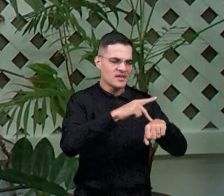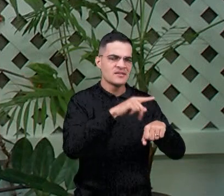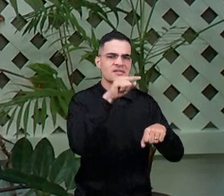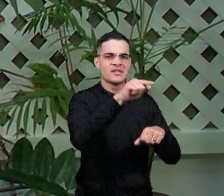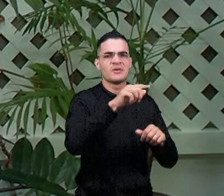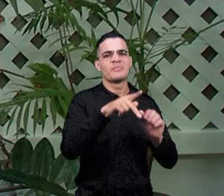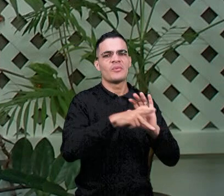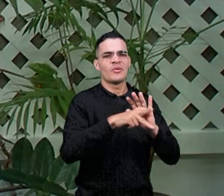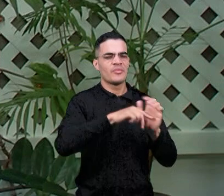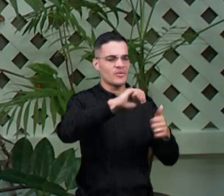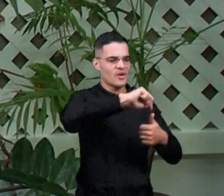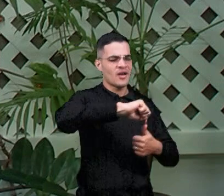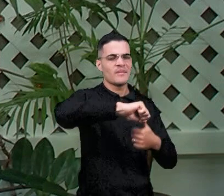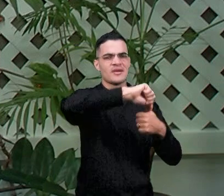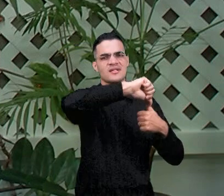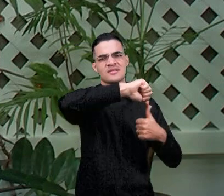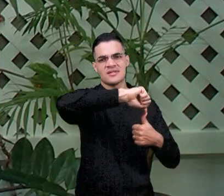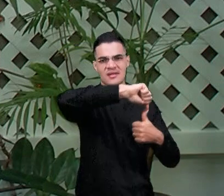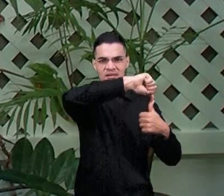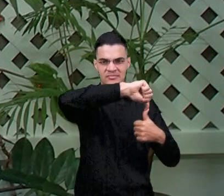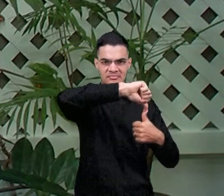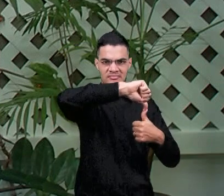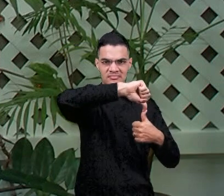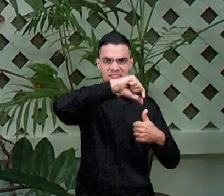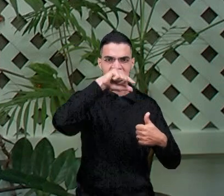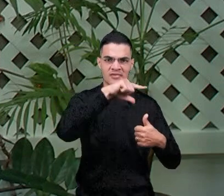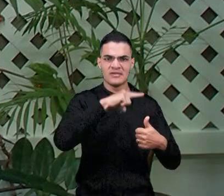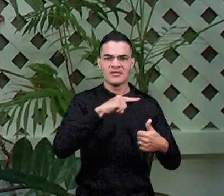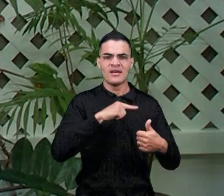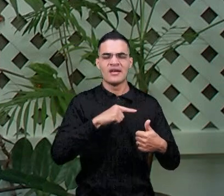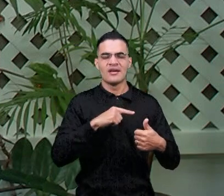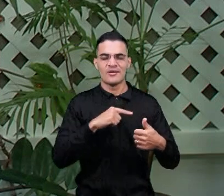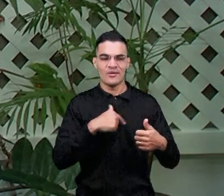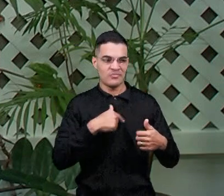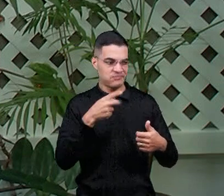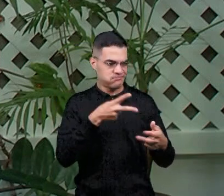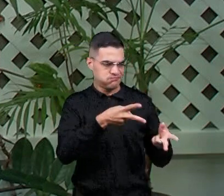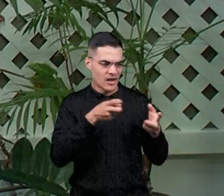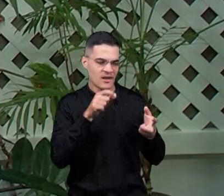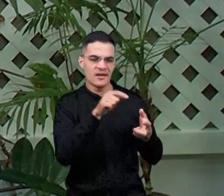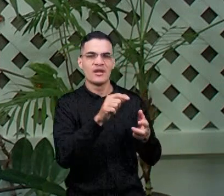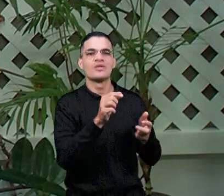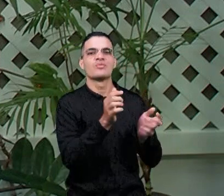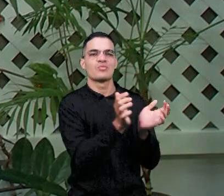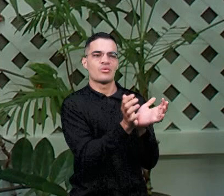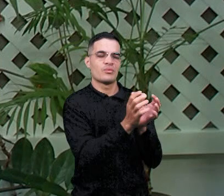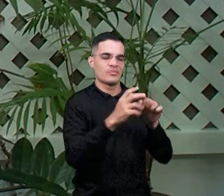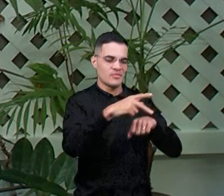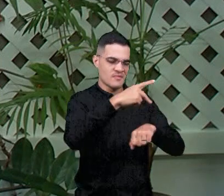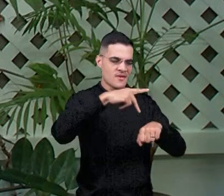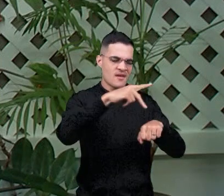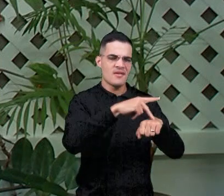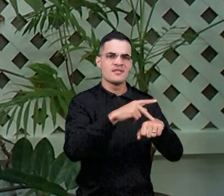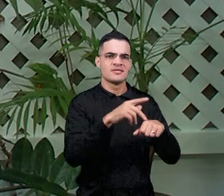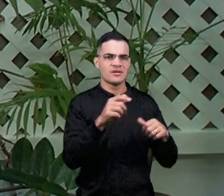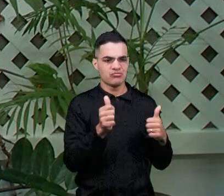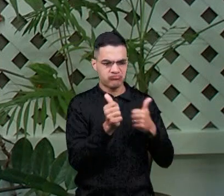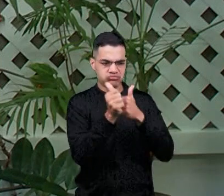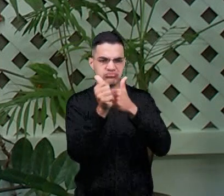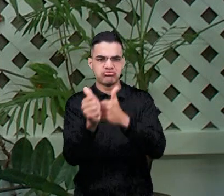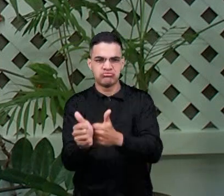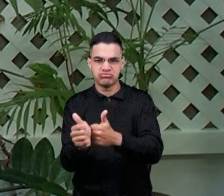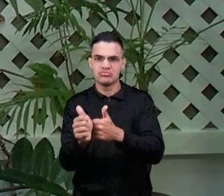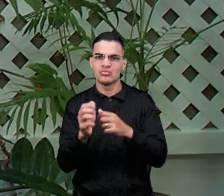l'Amérique centrale, qui nous apportent beaucoup de réconfort en savoir qu'ils sont en train de